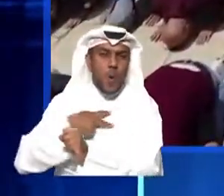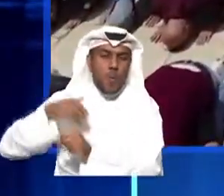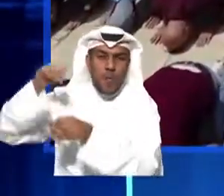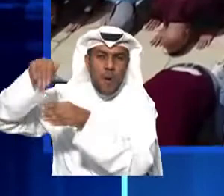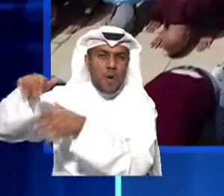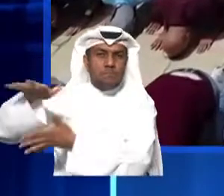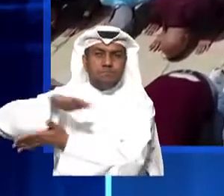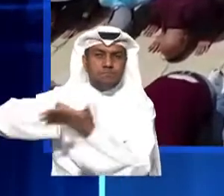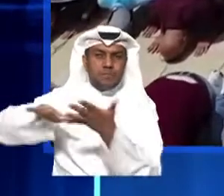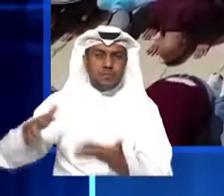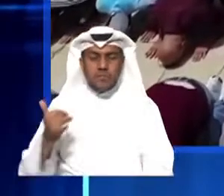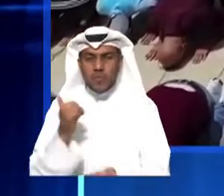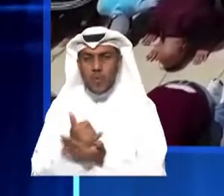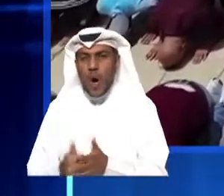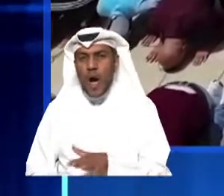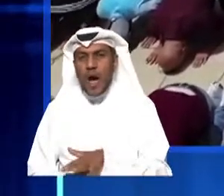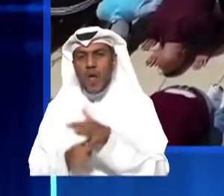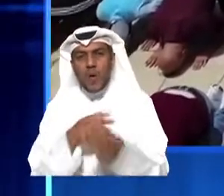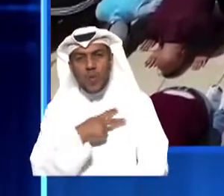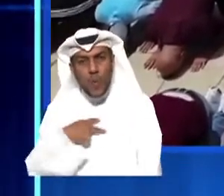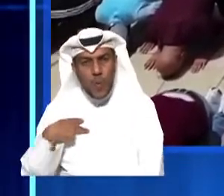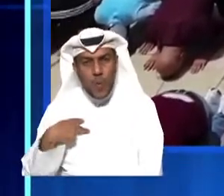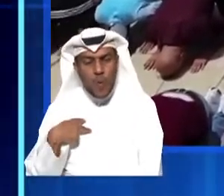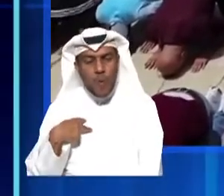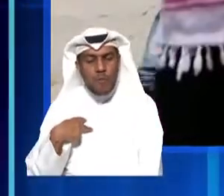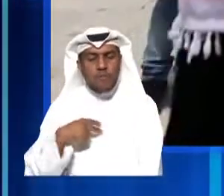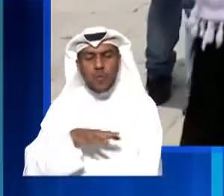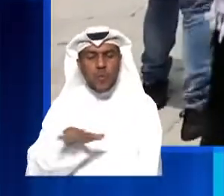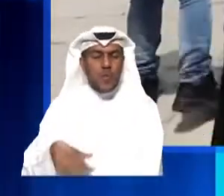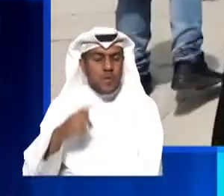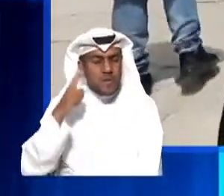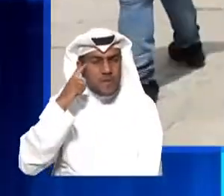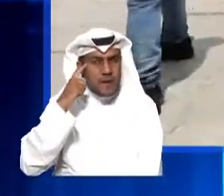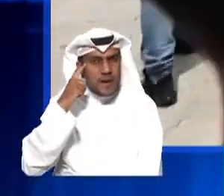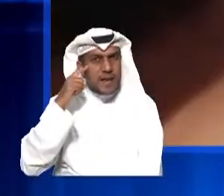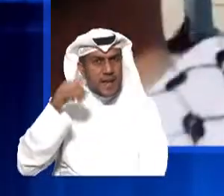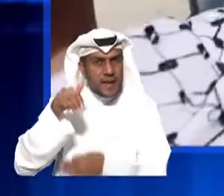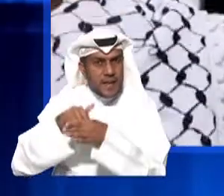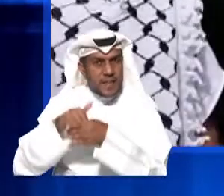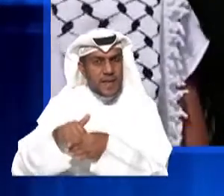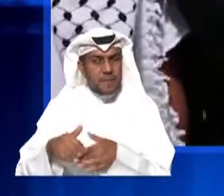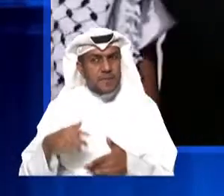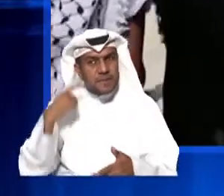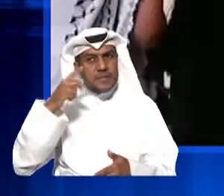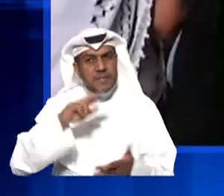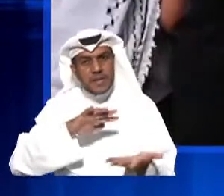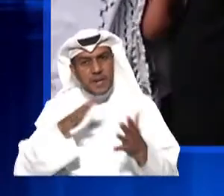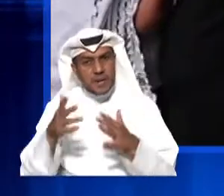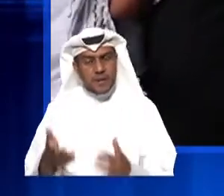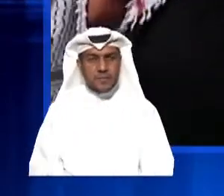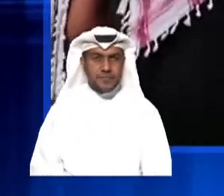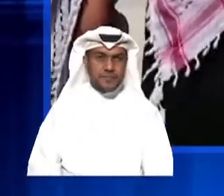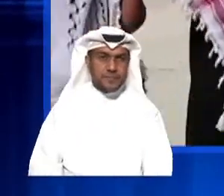رأسها نتنياهو، مما يعني بأن التوجه إلى انتخابات خامسة خلال العشر